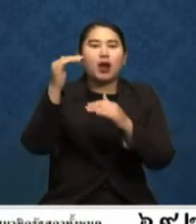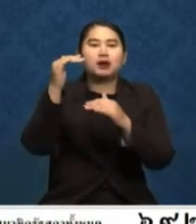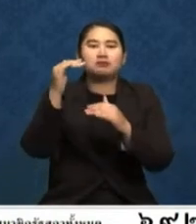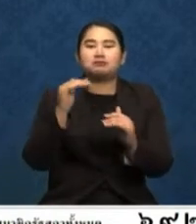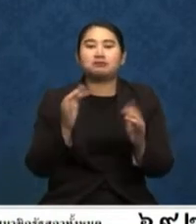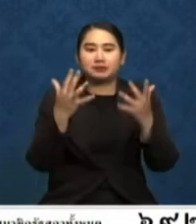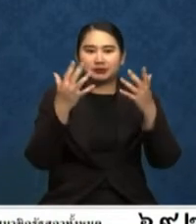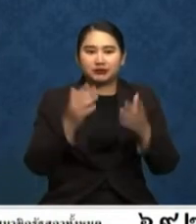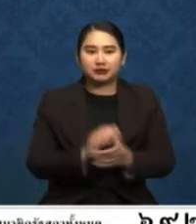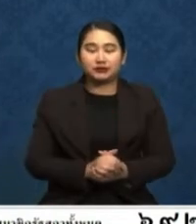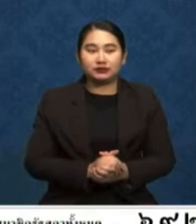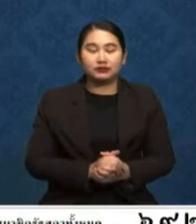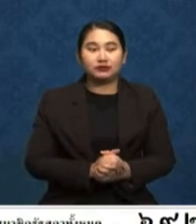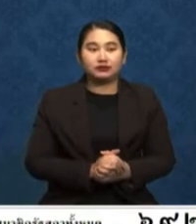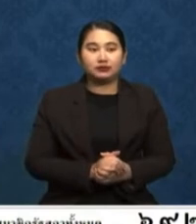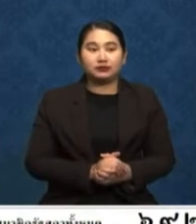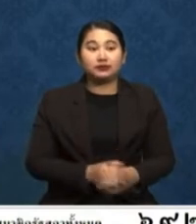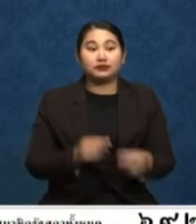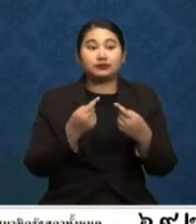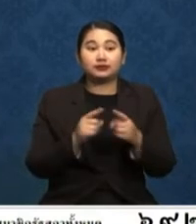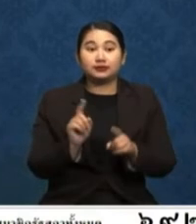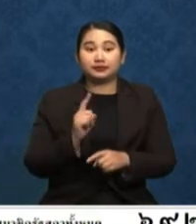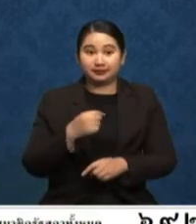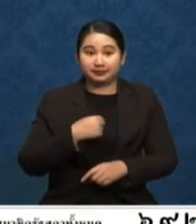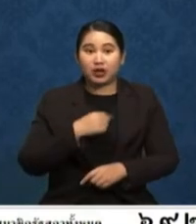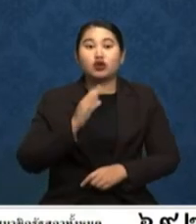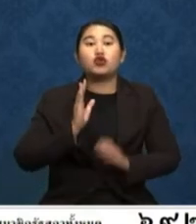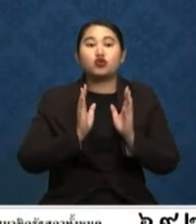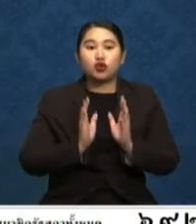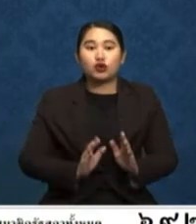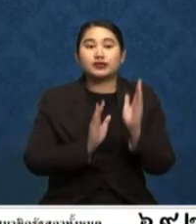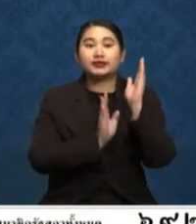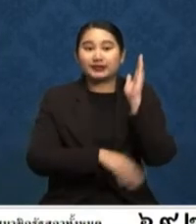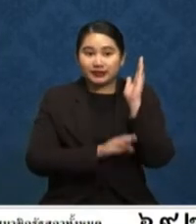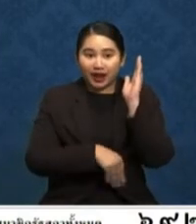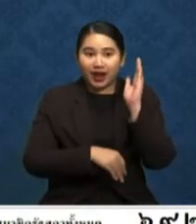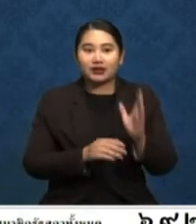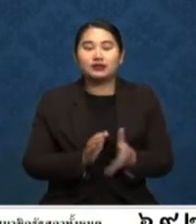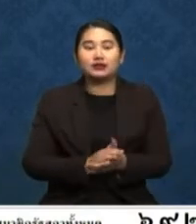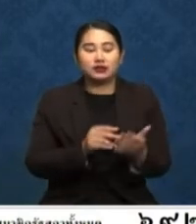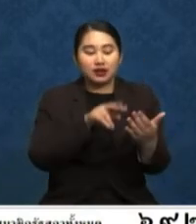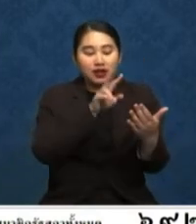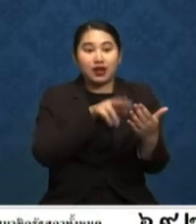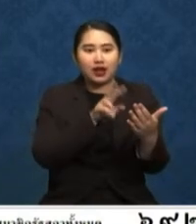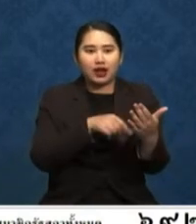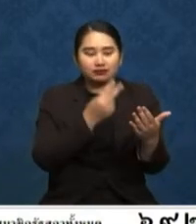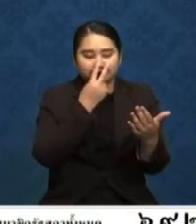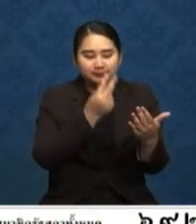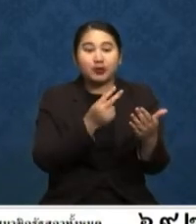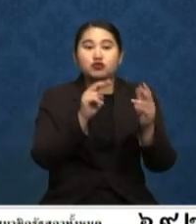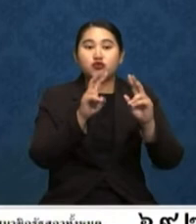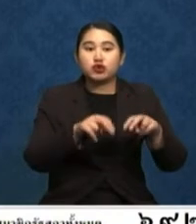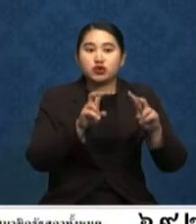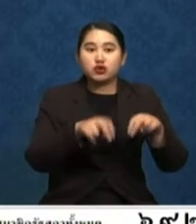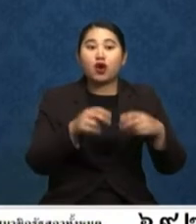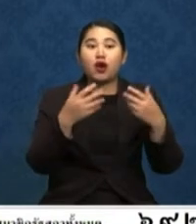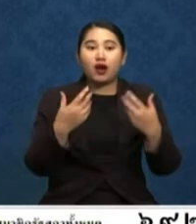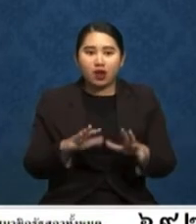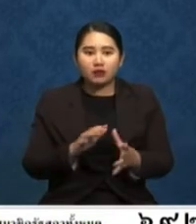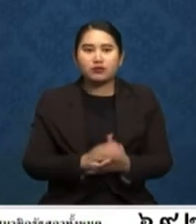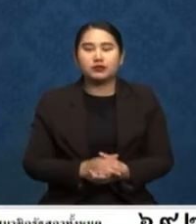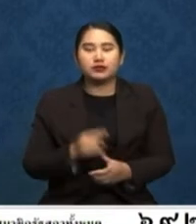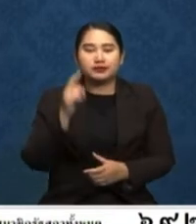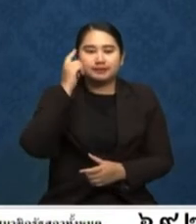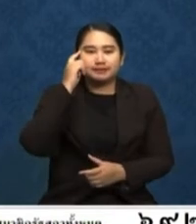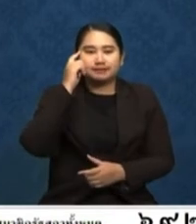สักเท่าไหร่แต่ในฐานะที่ดิฉันเป็นคนใต้นะคะเท่าที่อ่านพินิจพิเคราะห์แล้วดิฉันคิด